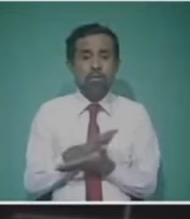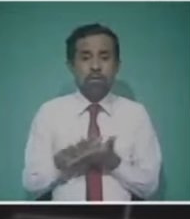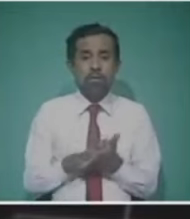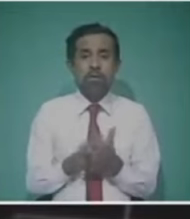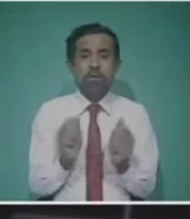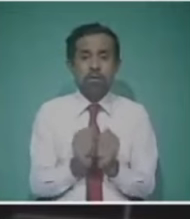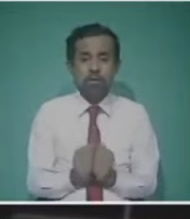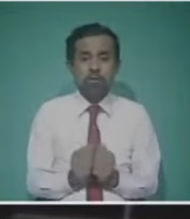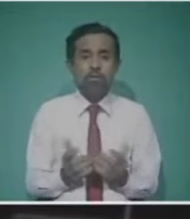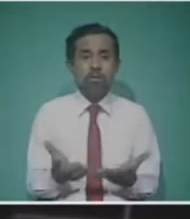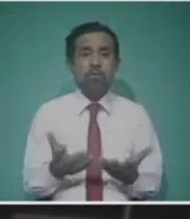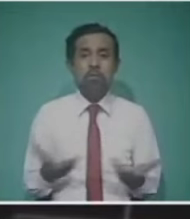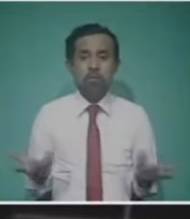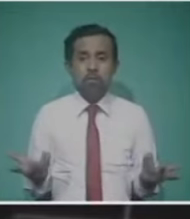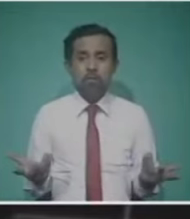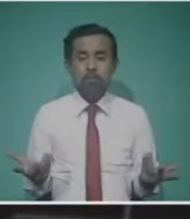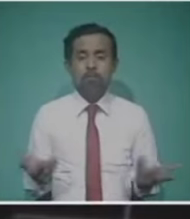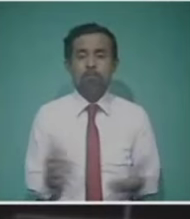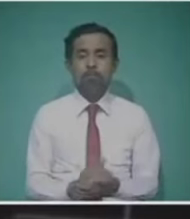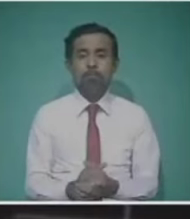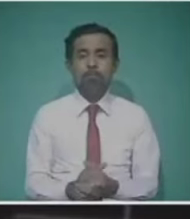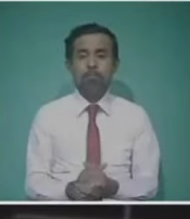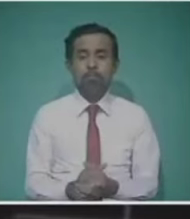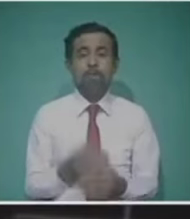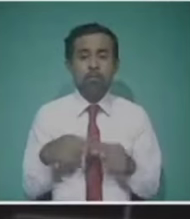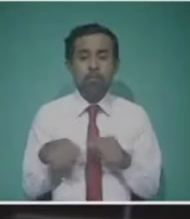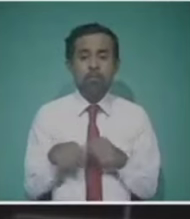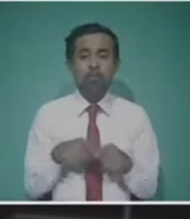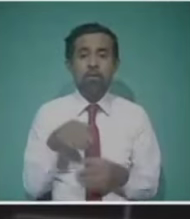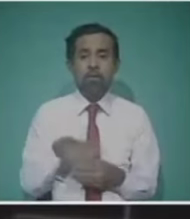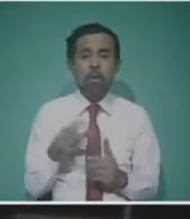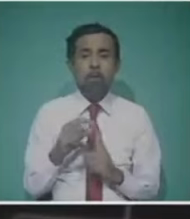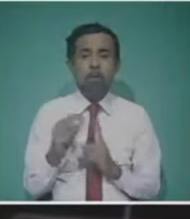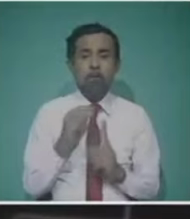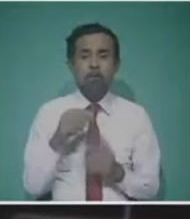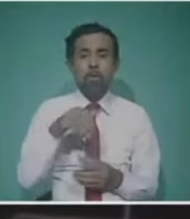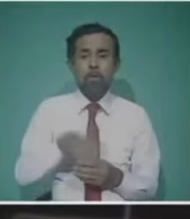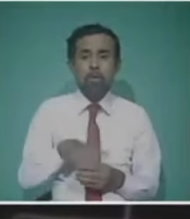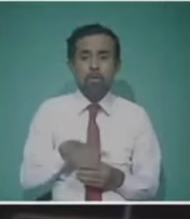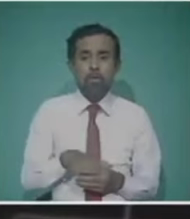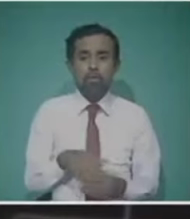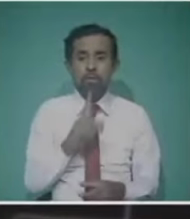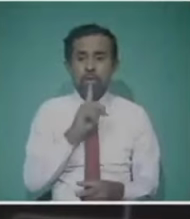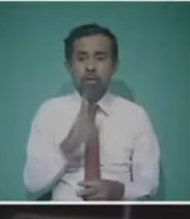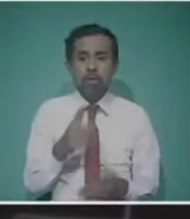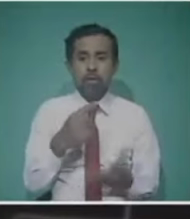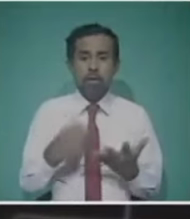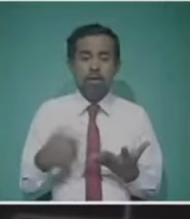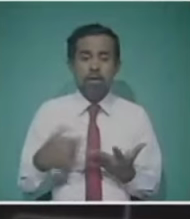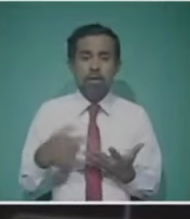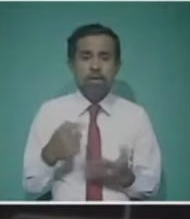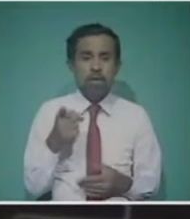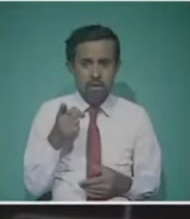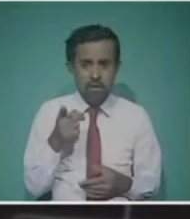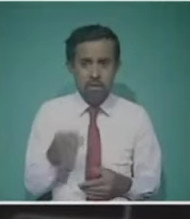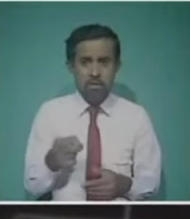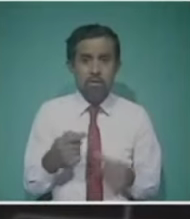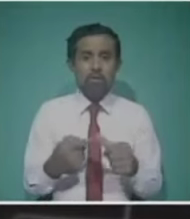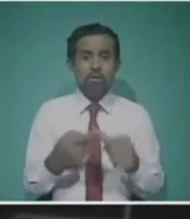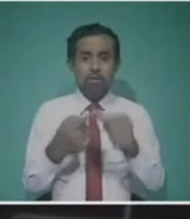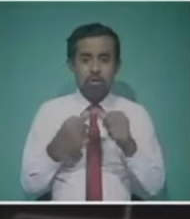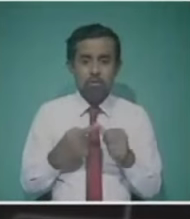ஏற்பட்டிருக்கிறது. இதன் அடிப்படையிலே பாராளுமன்றத்தில் முன்வைக்கப்பட கருத்துக்களுக்காவது முடிவுகள் வர வேண்டும். இதற்கான விசாரணைகள்